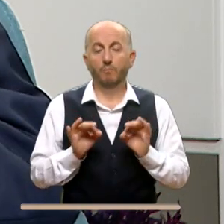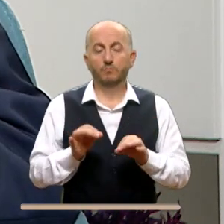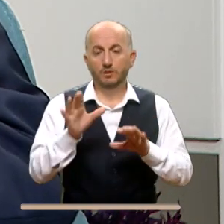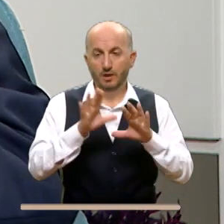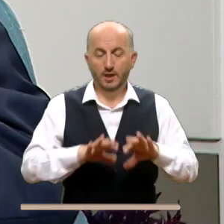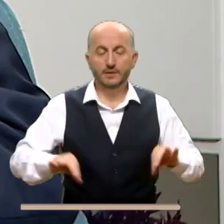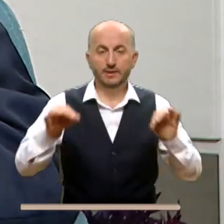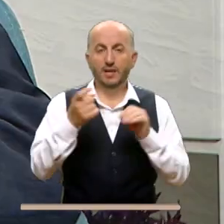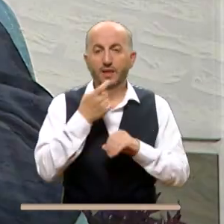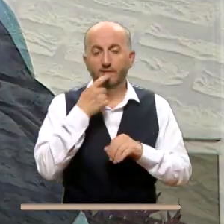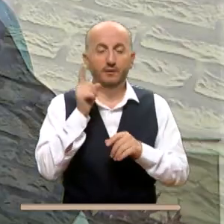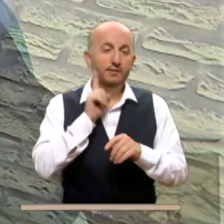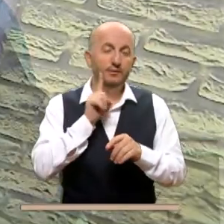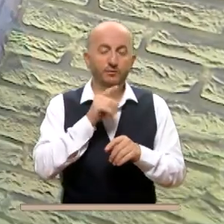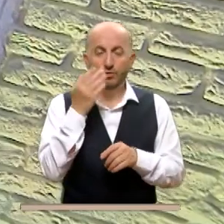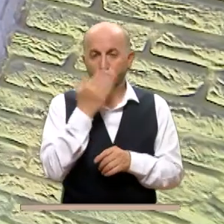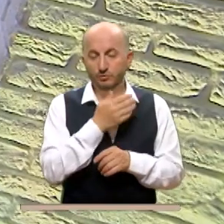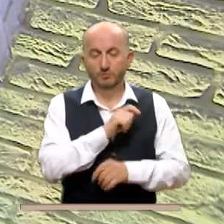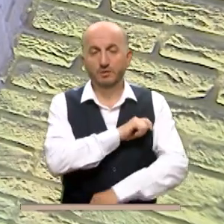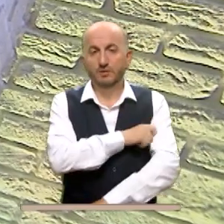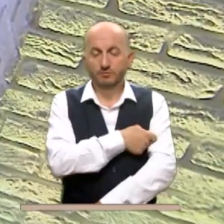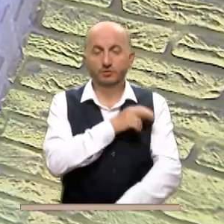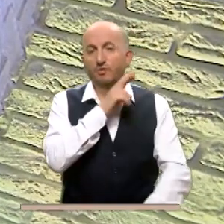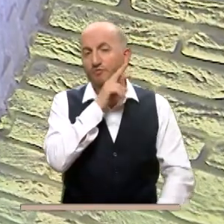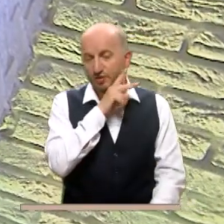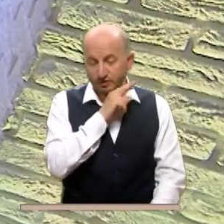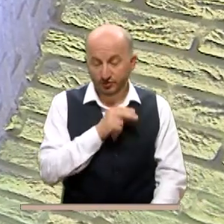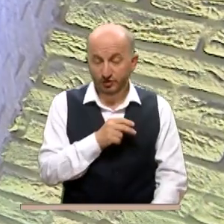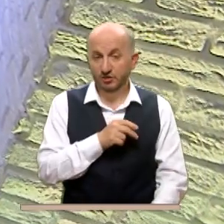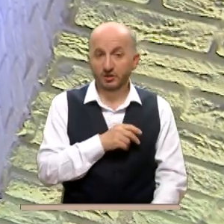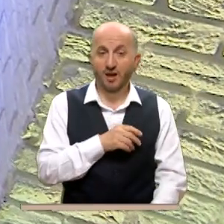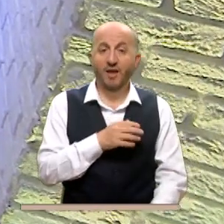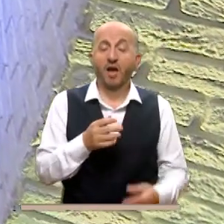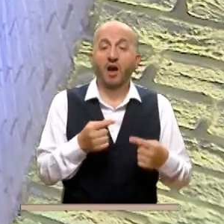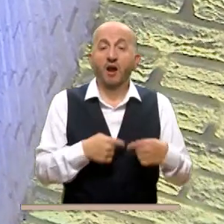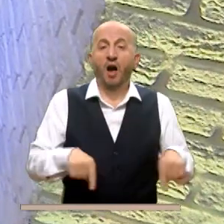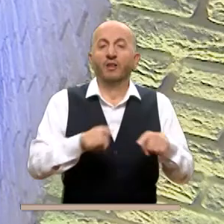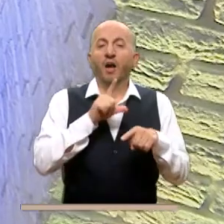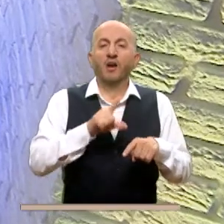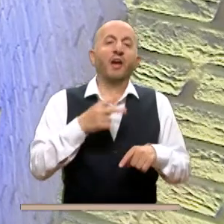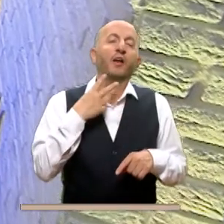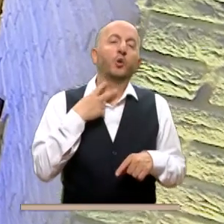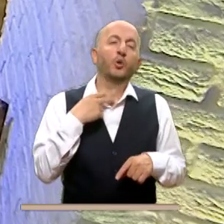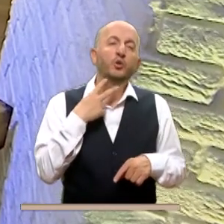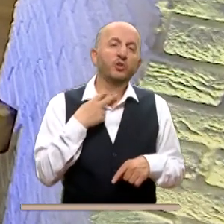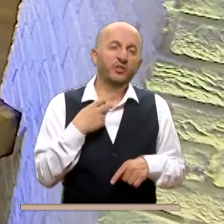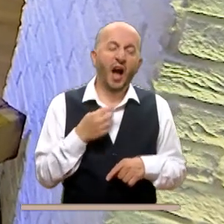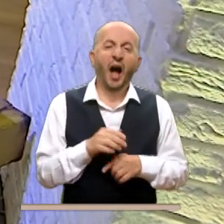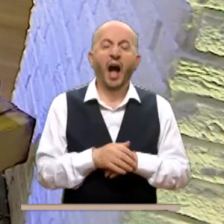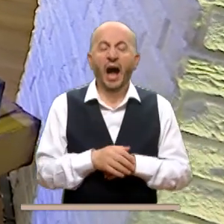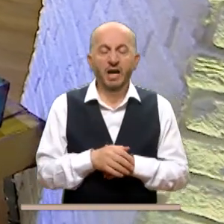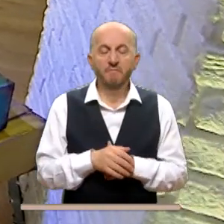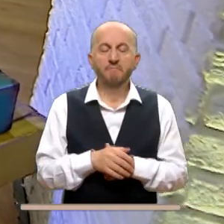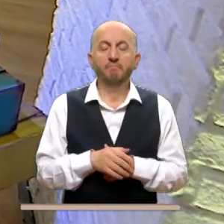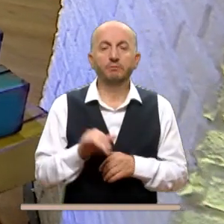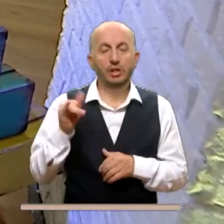hazırlık dili İngilizce okuduysa bir Almanca, bir Fransızca, eğer alan gerektiriyorsa bir Rusça, yerine göre efendim